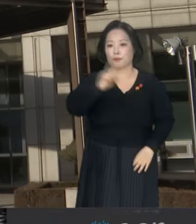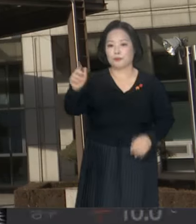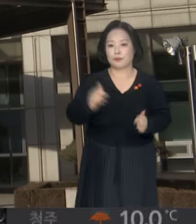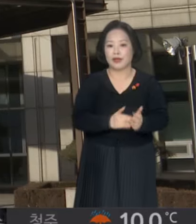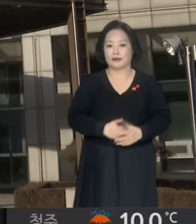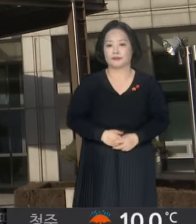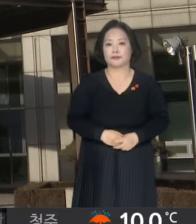의뢰했습니다